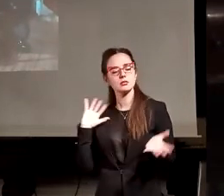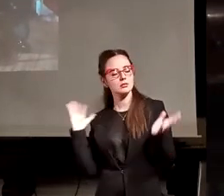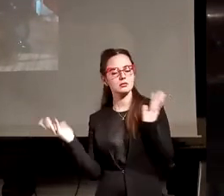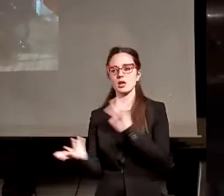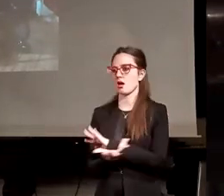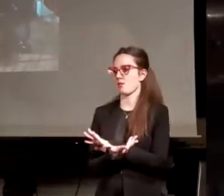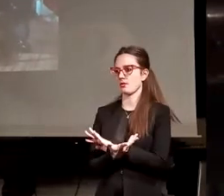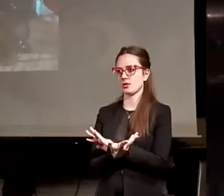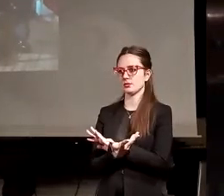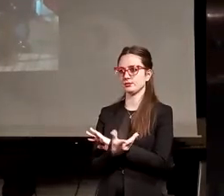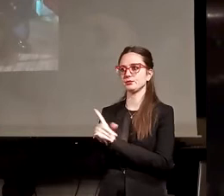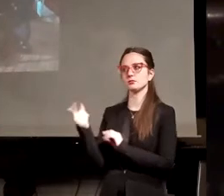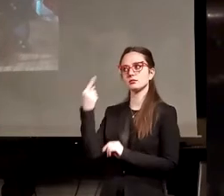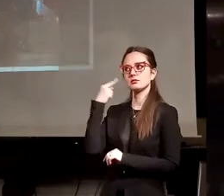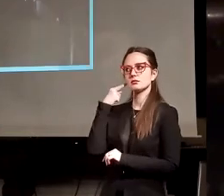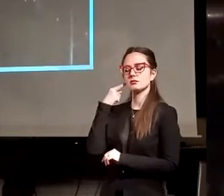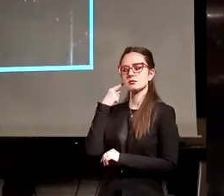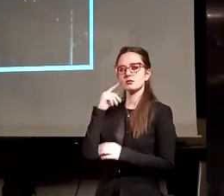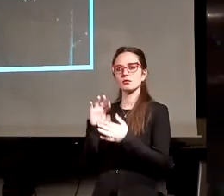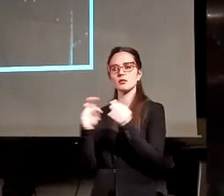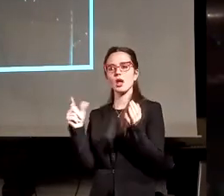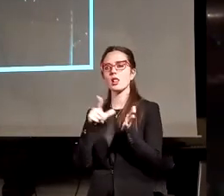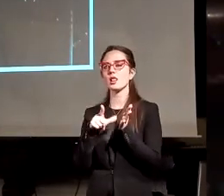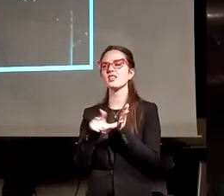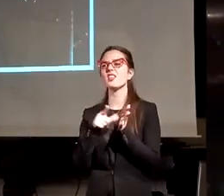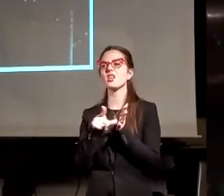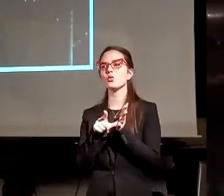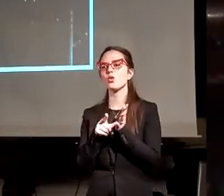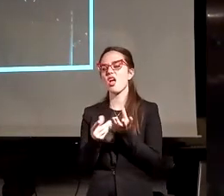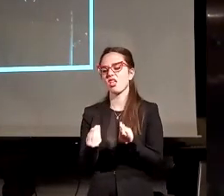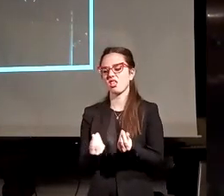lui disse natura parassitaria